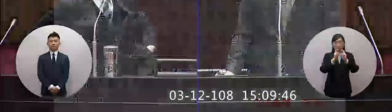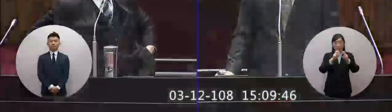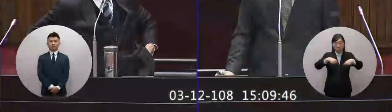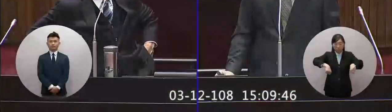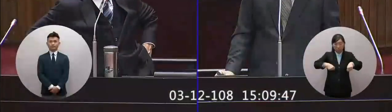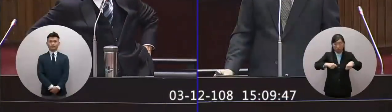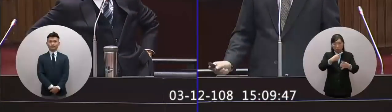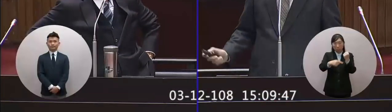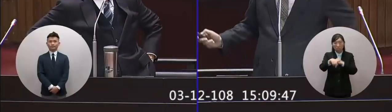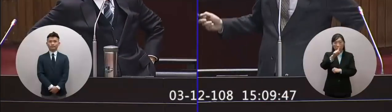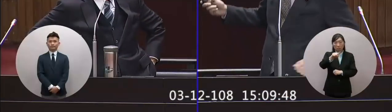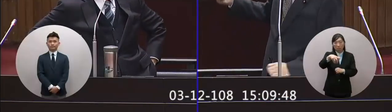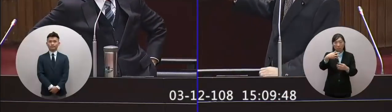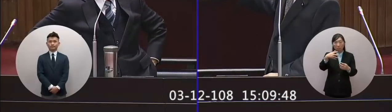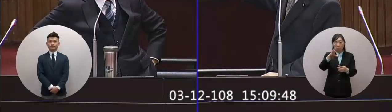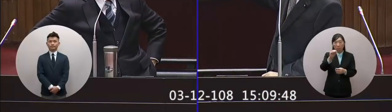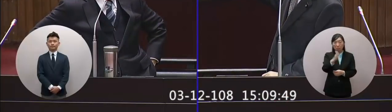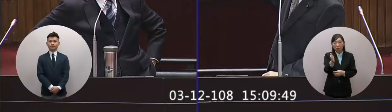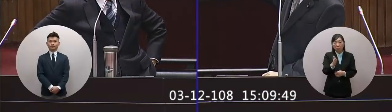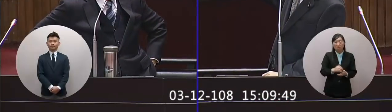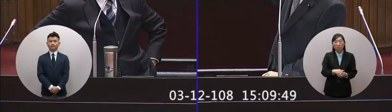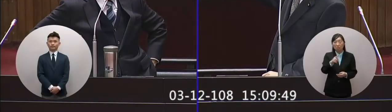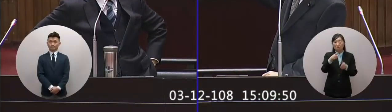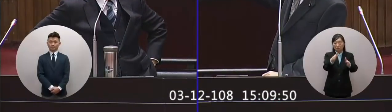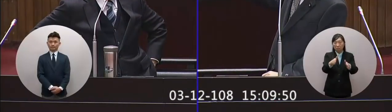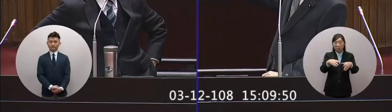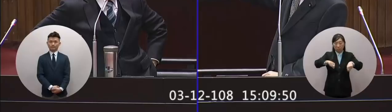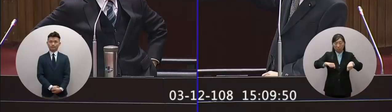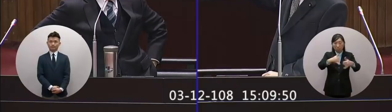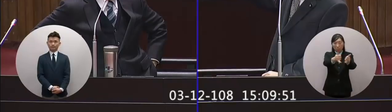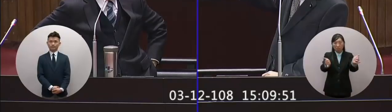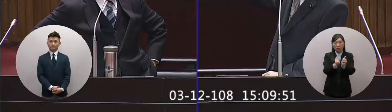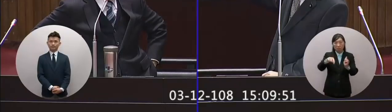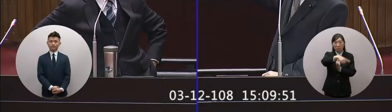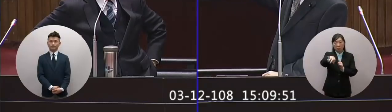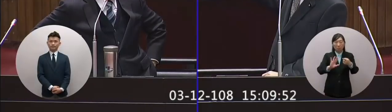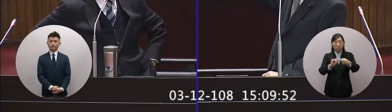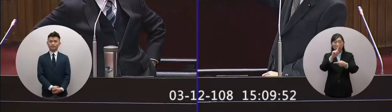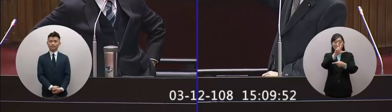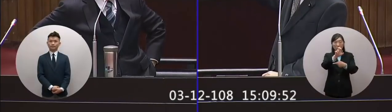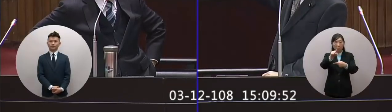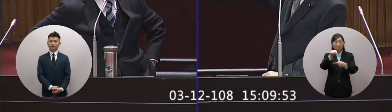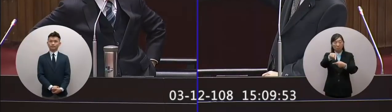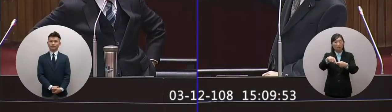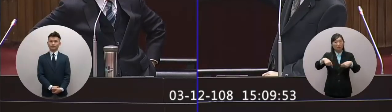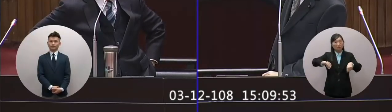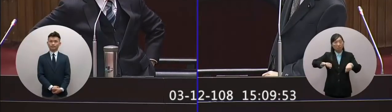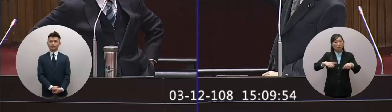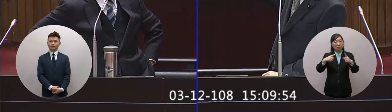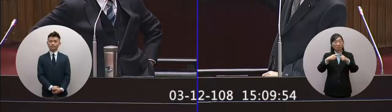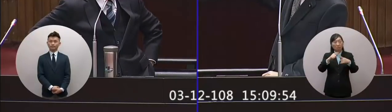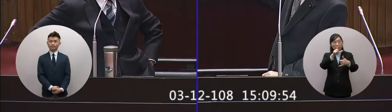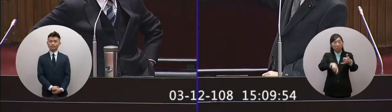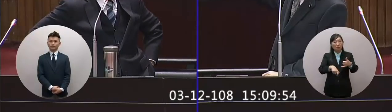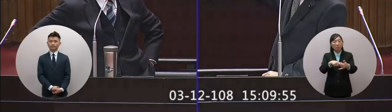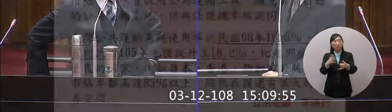1000多万辆，那这些机车族做了一个调查，显示71%的机车使用者，无论政府